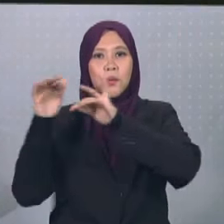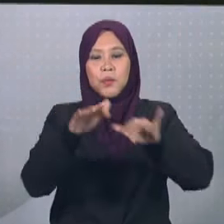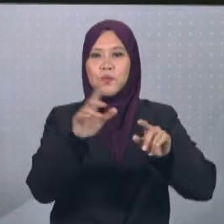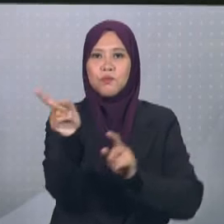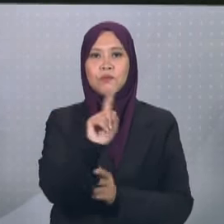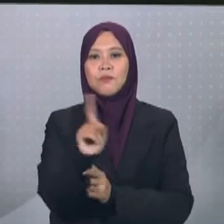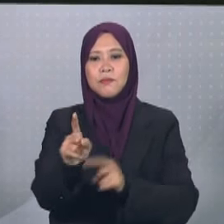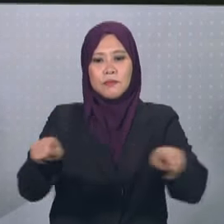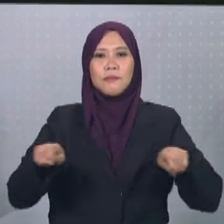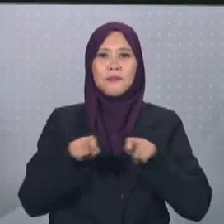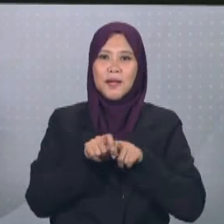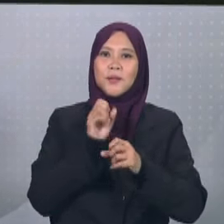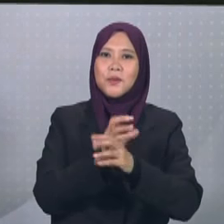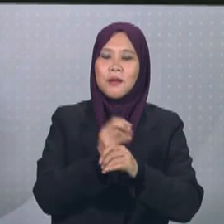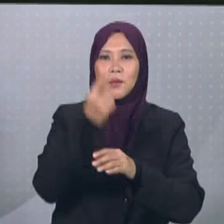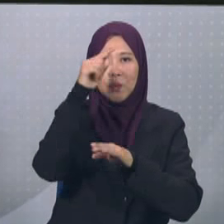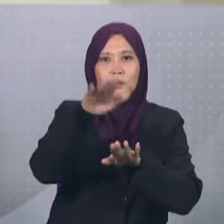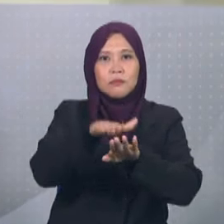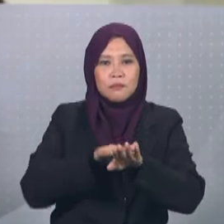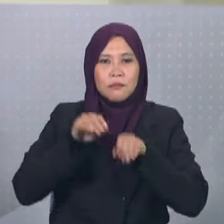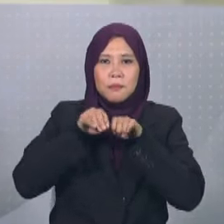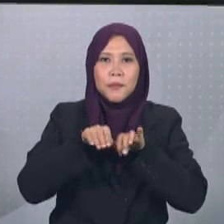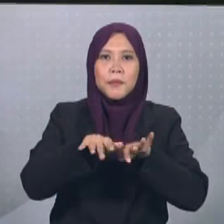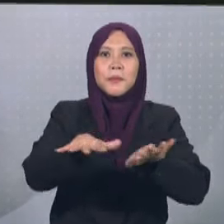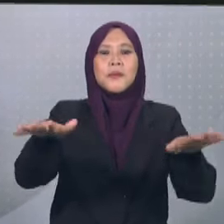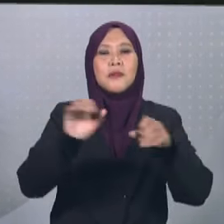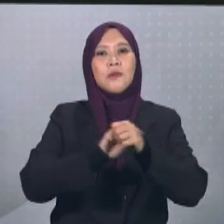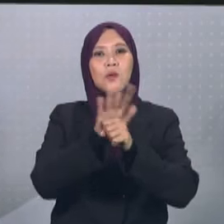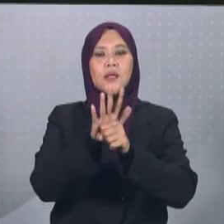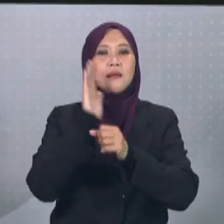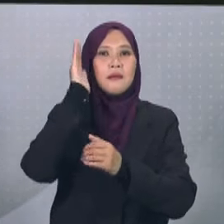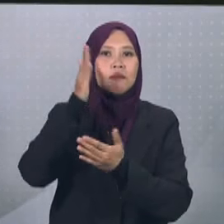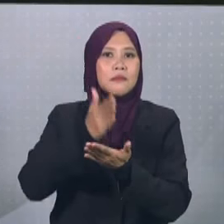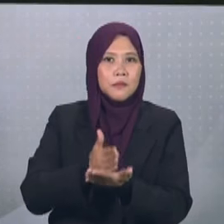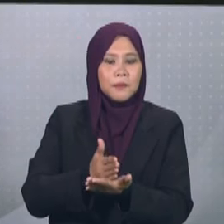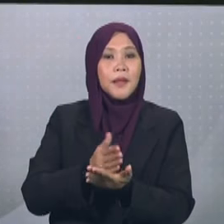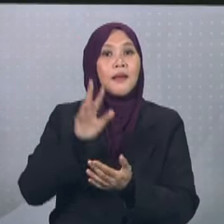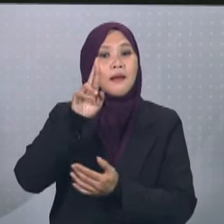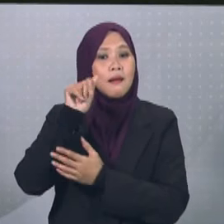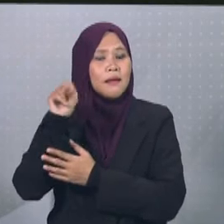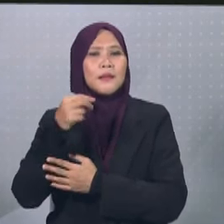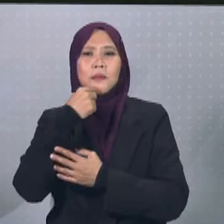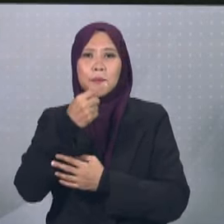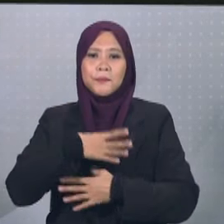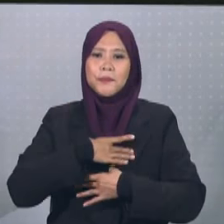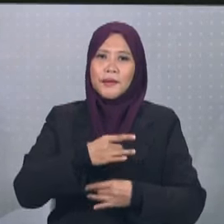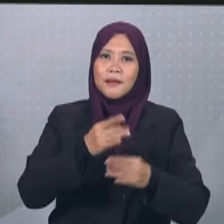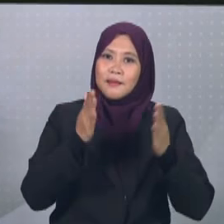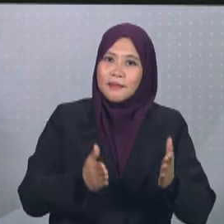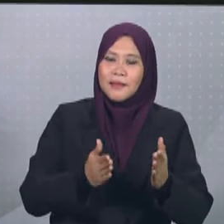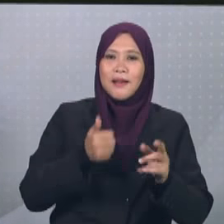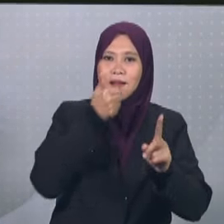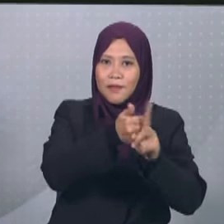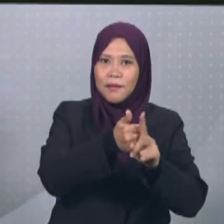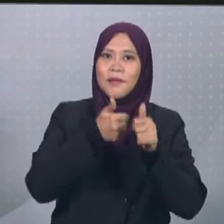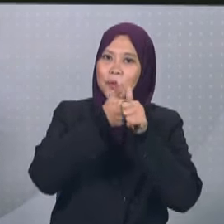di lokasi. Dalam usaha memperlahankan penyebaran wabak COVID-19, Bayern meminta peminat mereka untuk terus mematuhi arahan